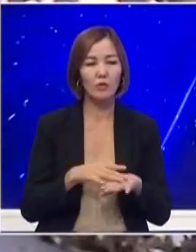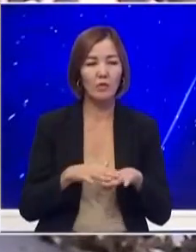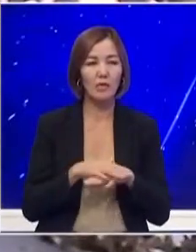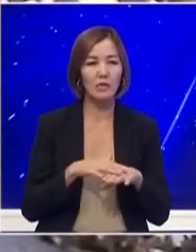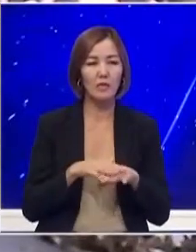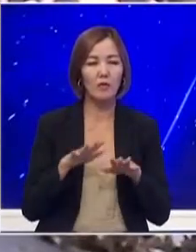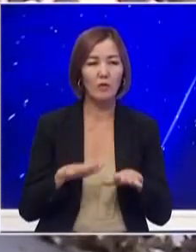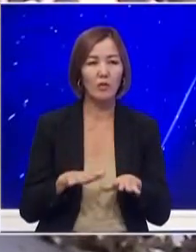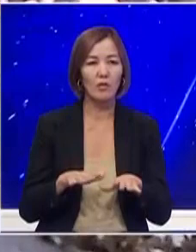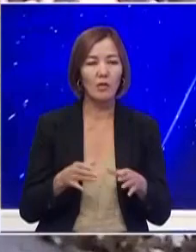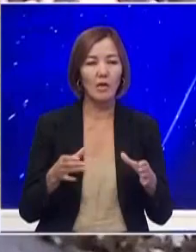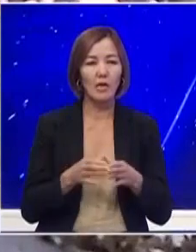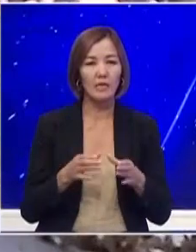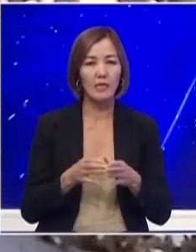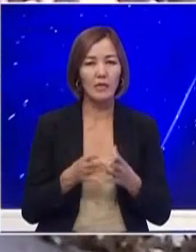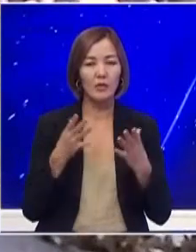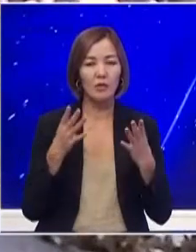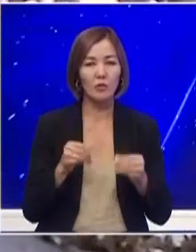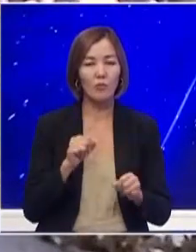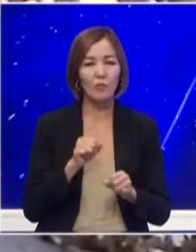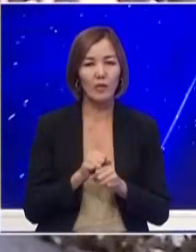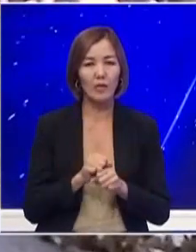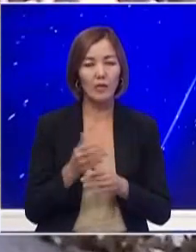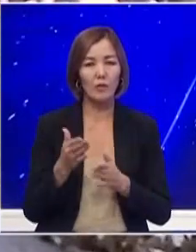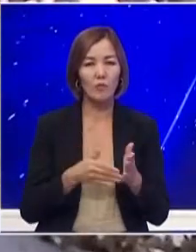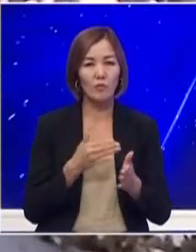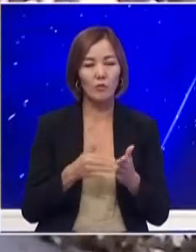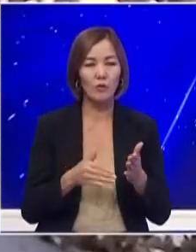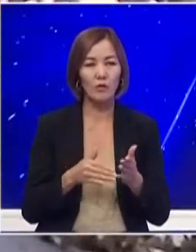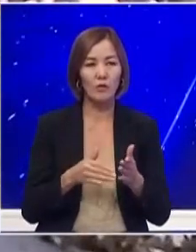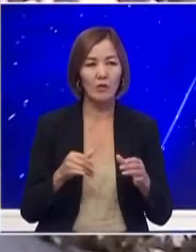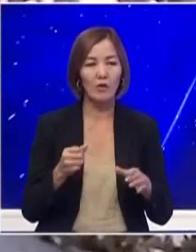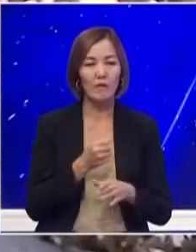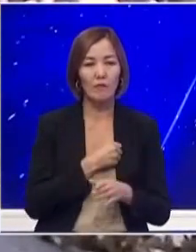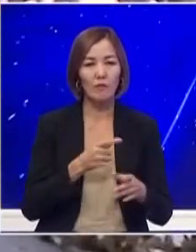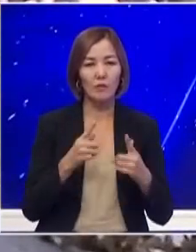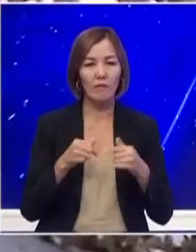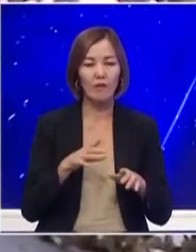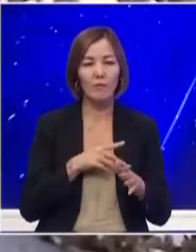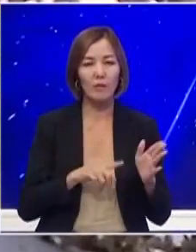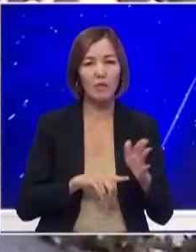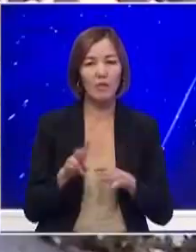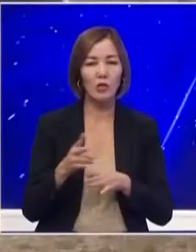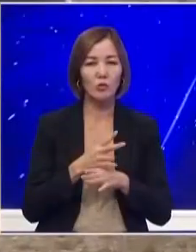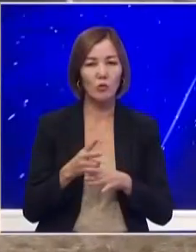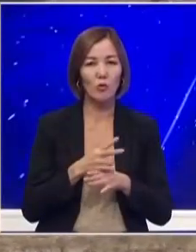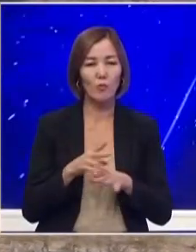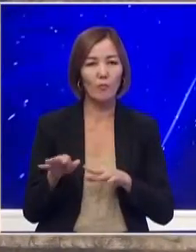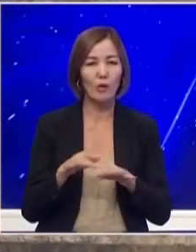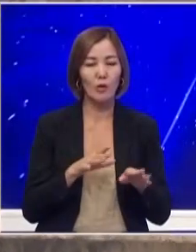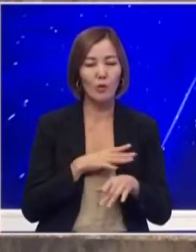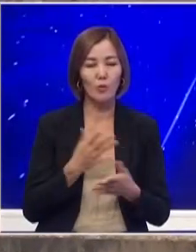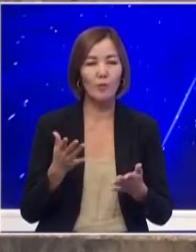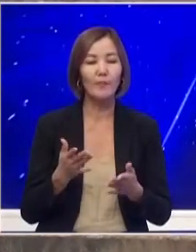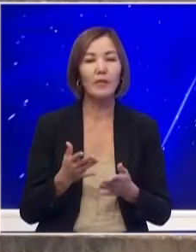пункта штурмовым отрядом, днем блокирования и уничтожения незаконных воинских формирований в ночном бою. По замыслу